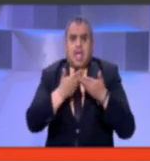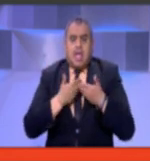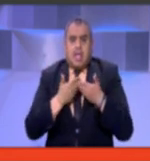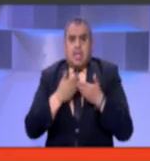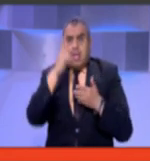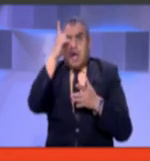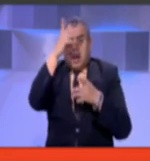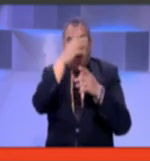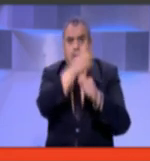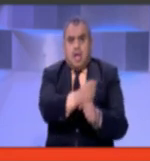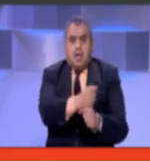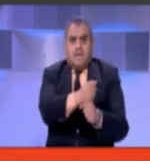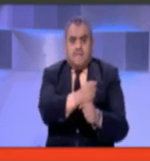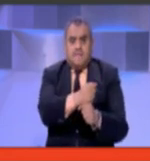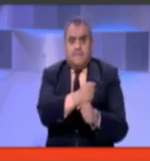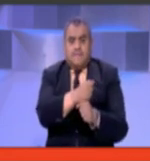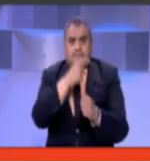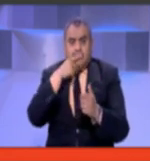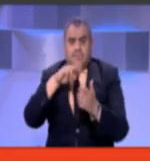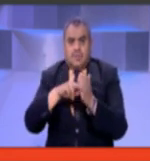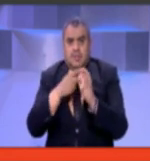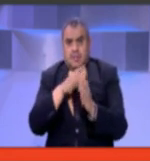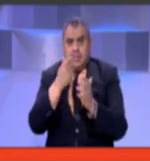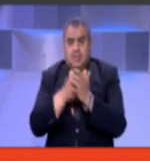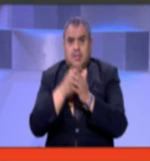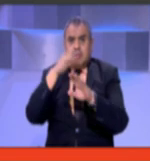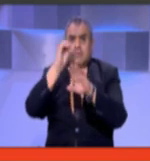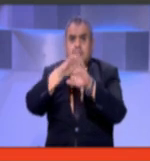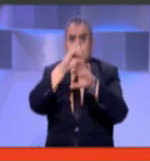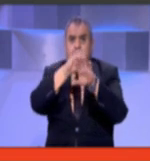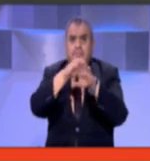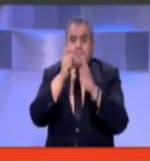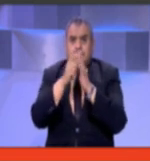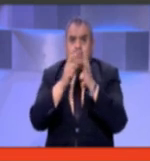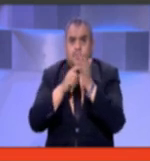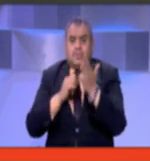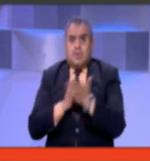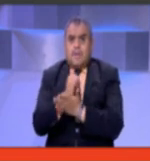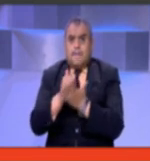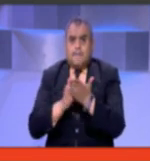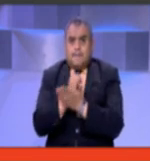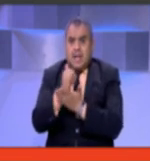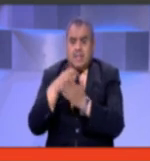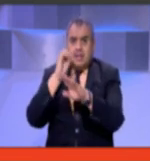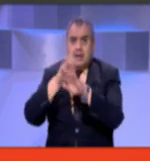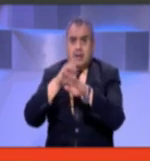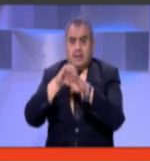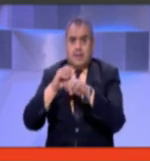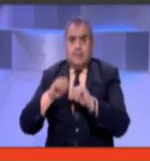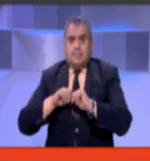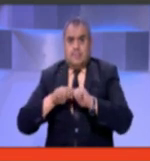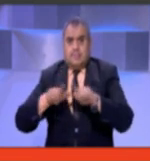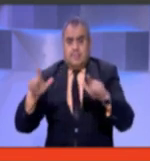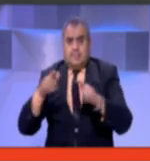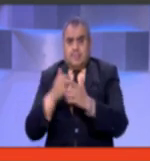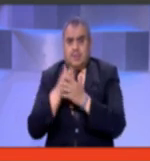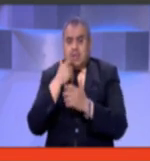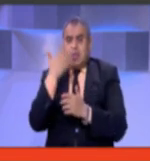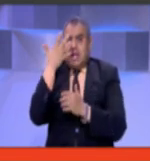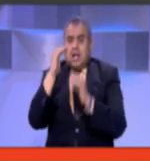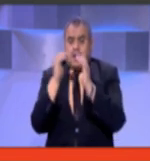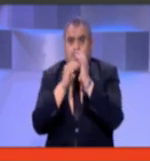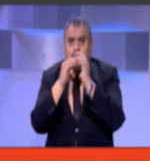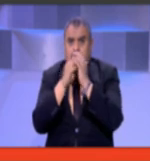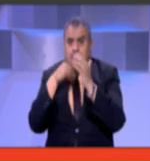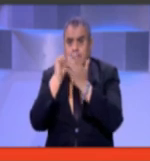يحرسه. وانا قصدت ان احنا نبلغ المدرسه بتاعته، طالما انا كنت قاعد في الخمس ايام الاولانيين في